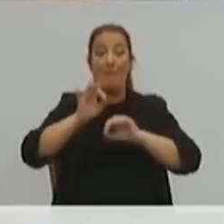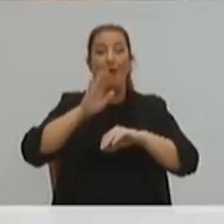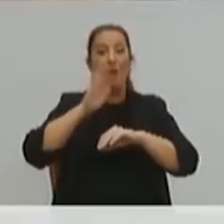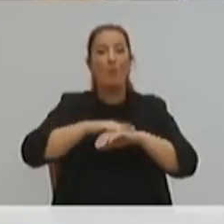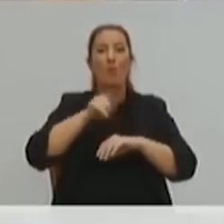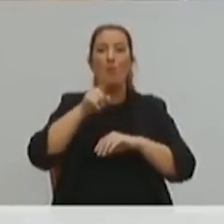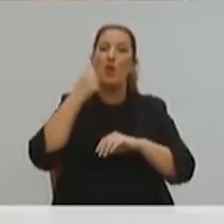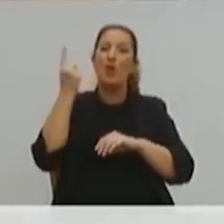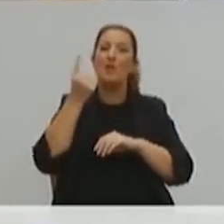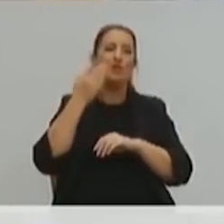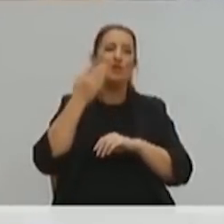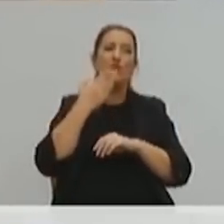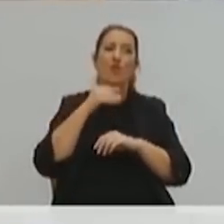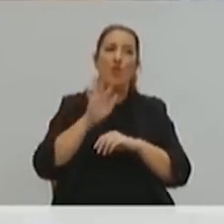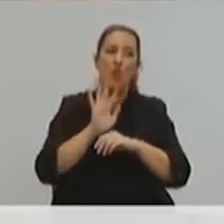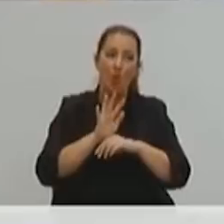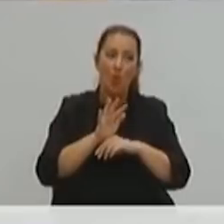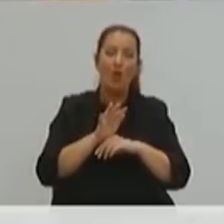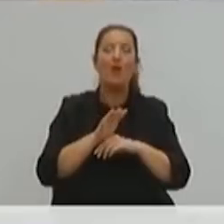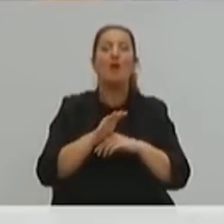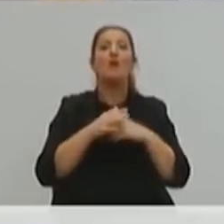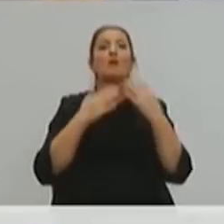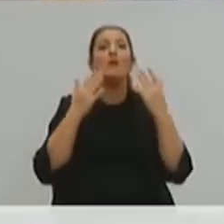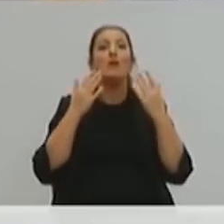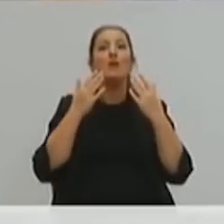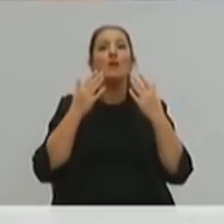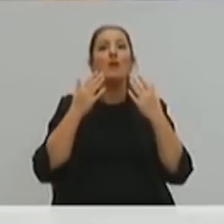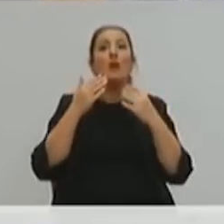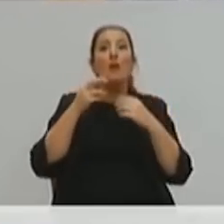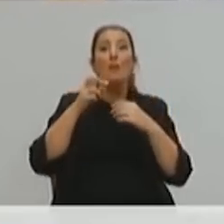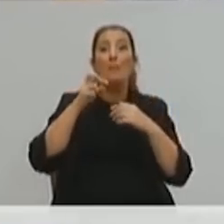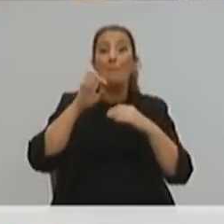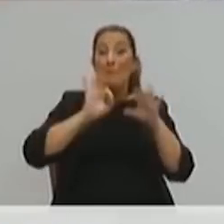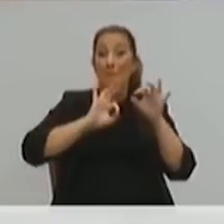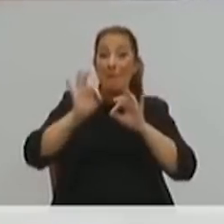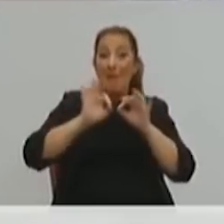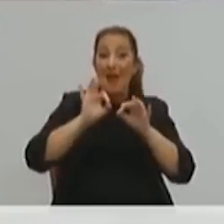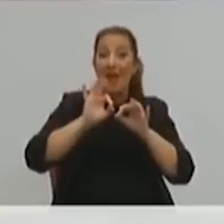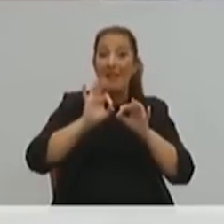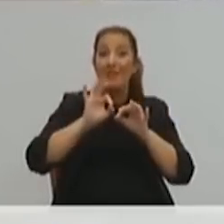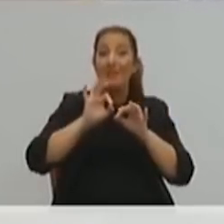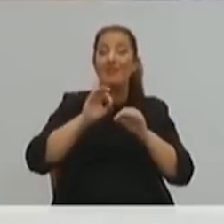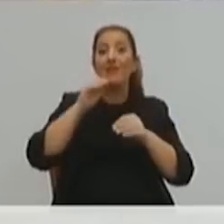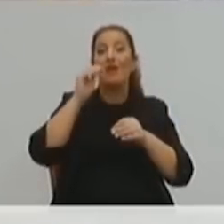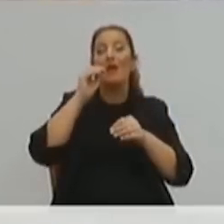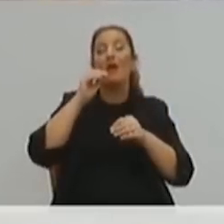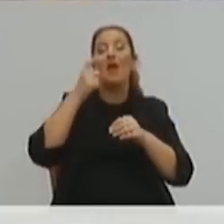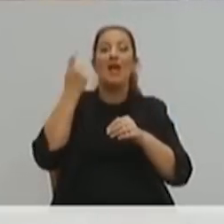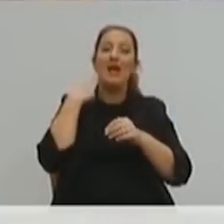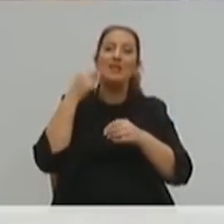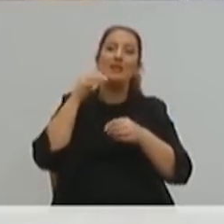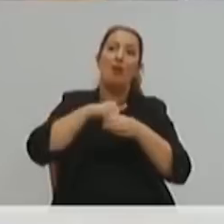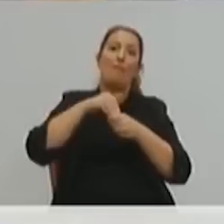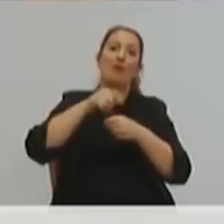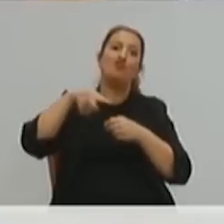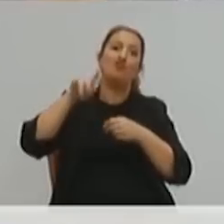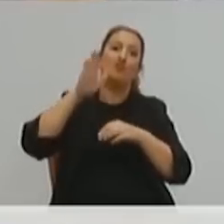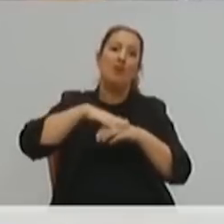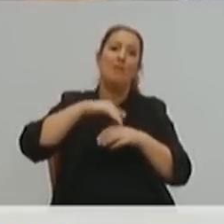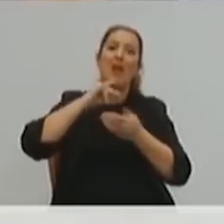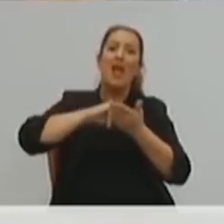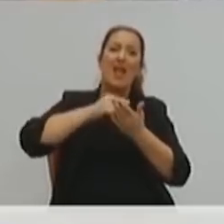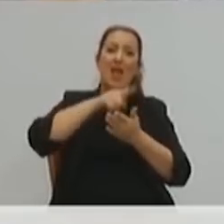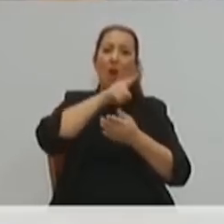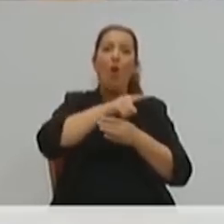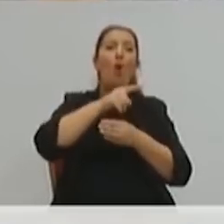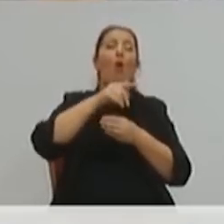yani böyle bir şey söz konusu değil. Zaten plan yapma yetkisi mecliste. İdare plan yapamaz. Planı meclis yapar. Bunu